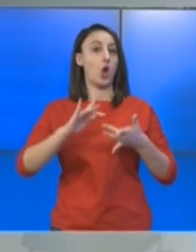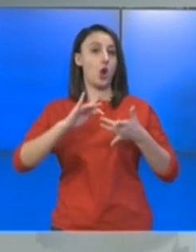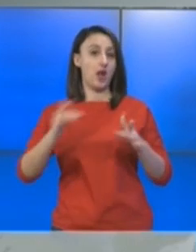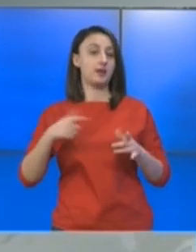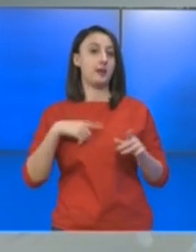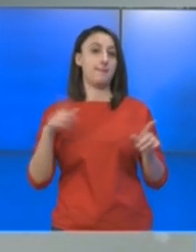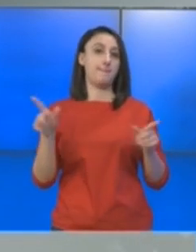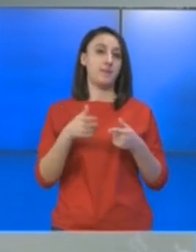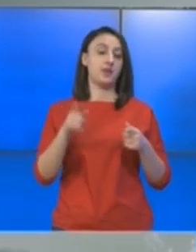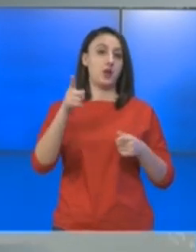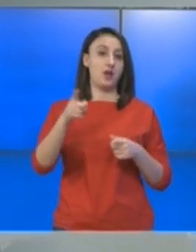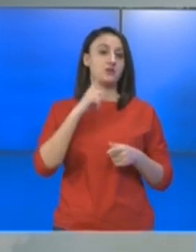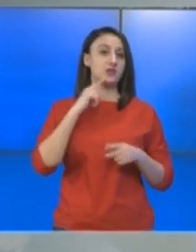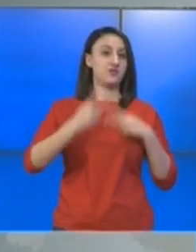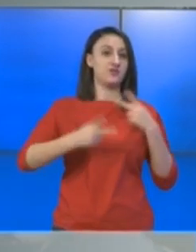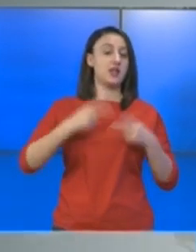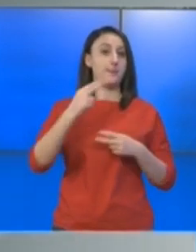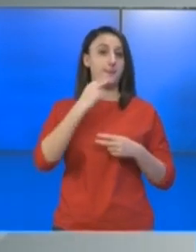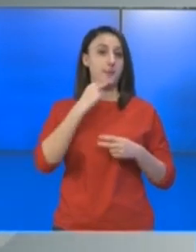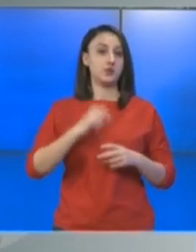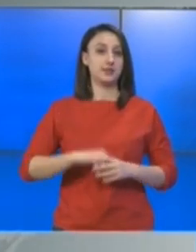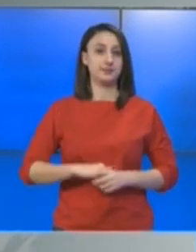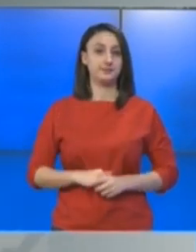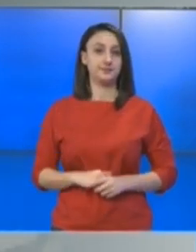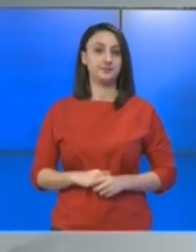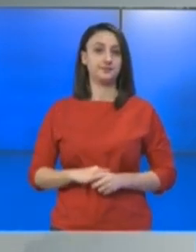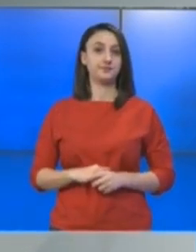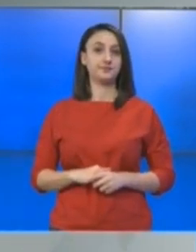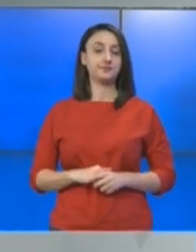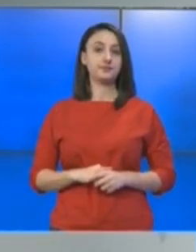online petrecăreții au fost vizitați de politisti